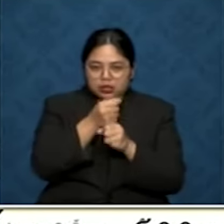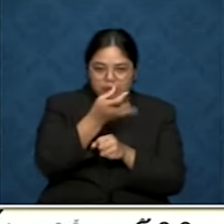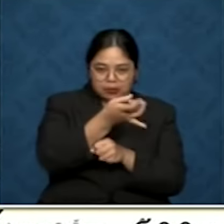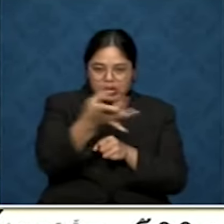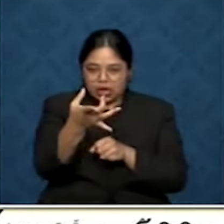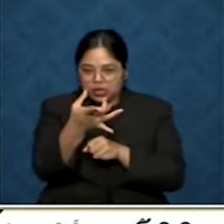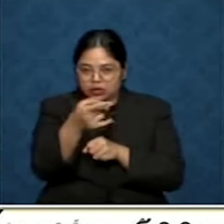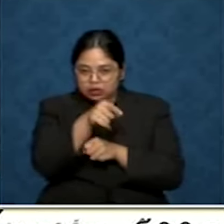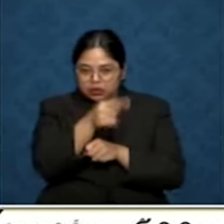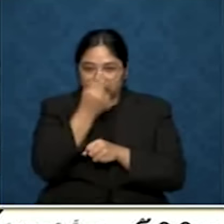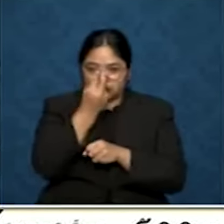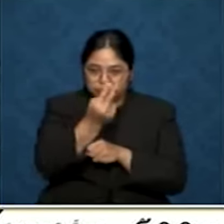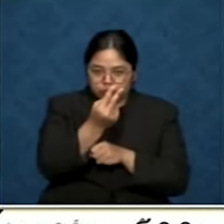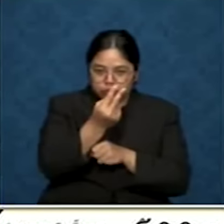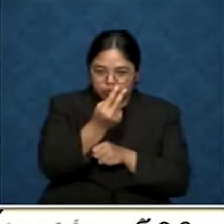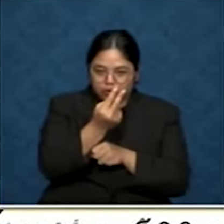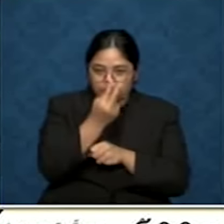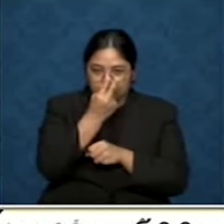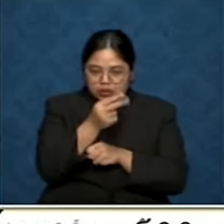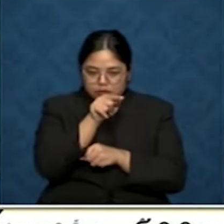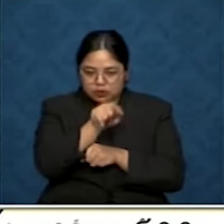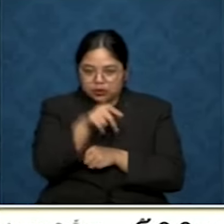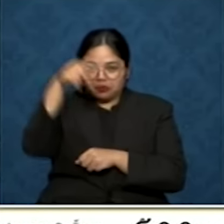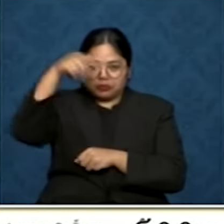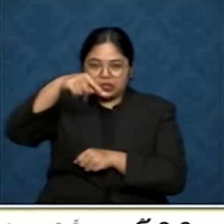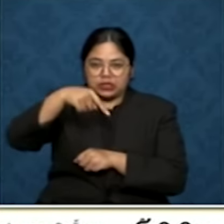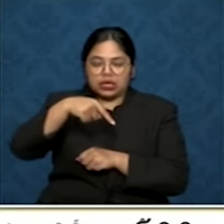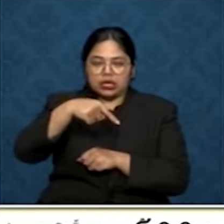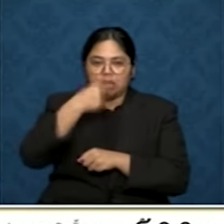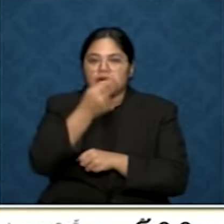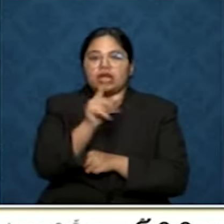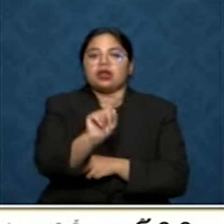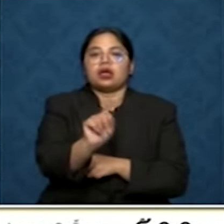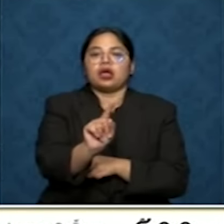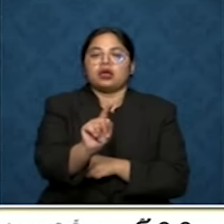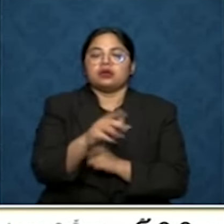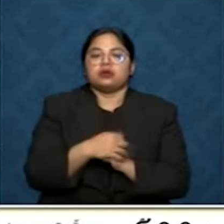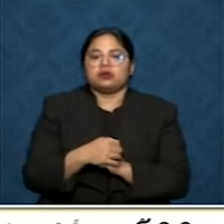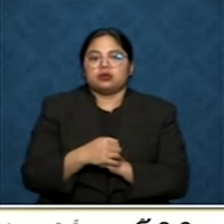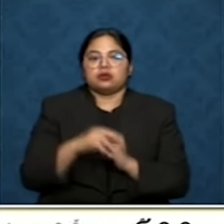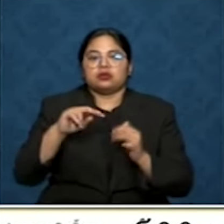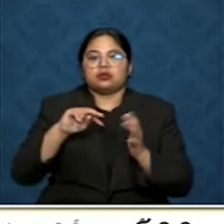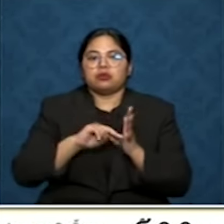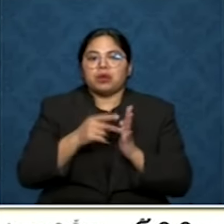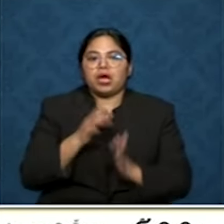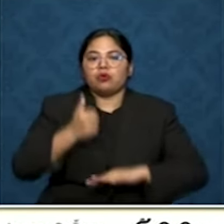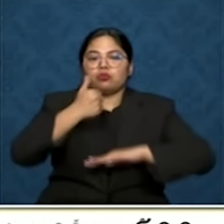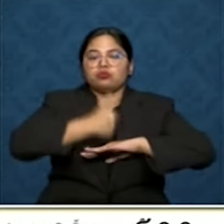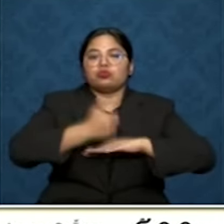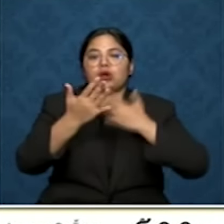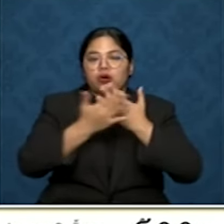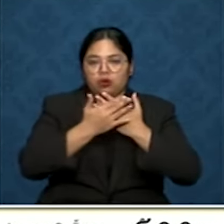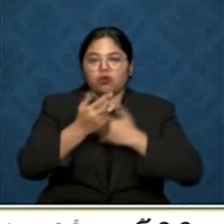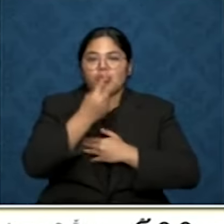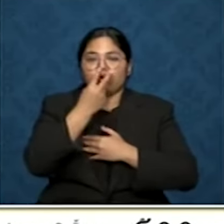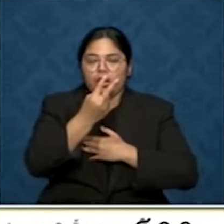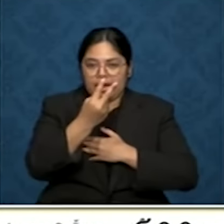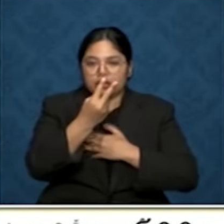สยามมั้ยท่านอธิบดีจะเห็นน่ะว่าเห็นว่ามีเหตุพิเศษจะเห็นยังไงอ่ะนะครับอ่าแต่ว่าถ้าท่านธิบดีเห็นเห็นเสร็จปุ๊บเสนอใคร